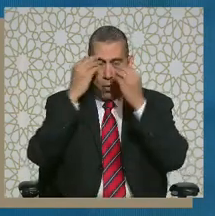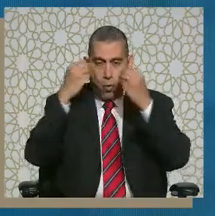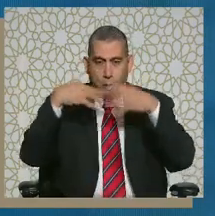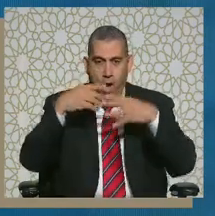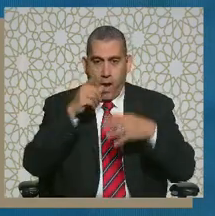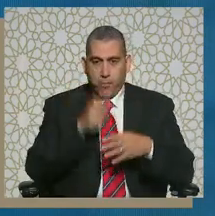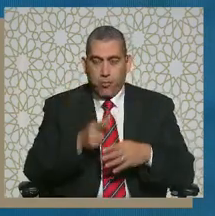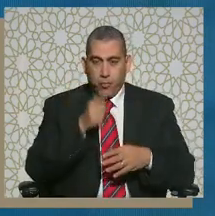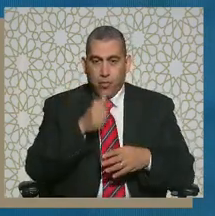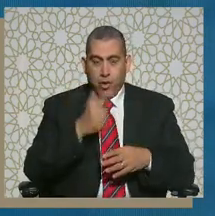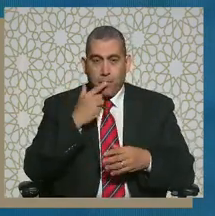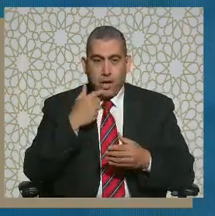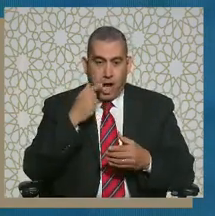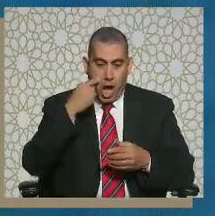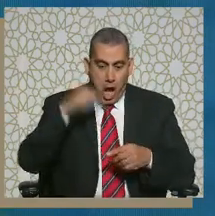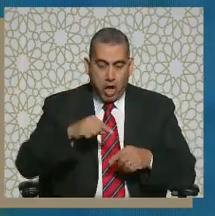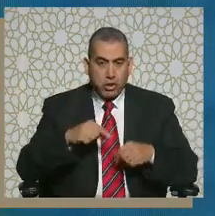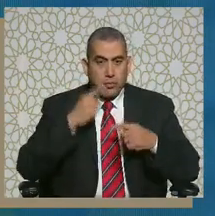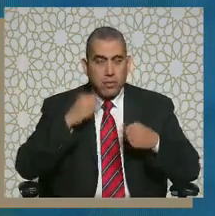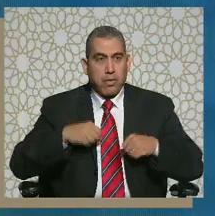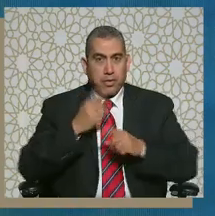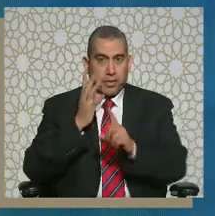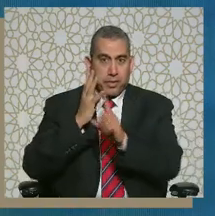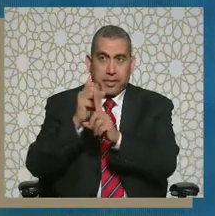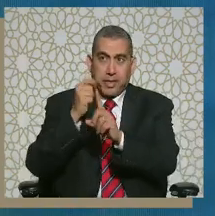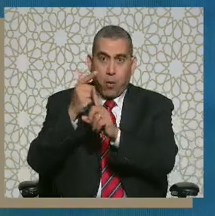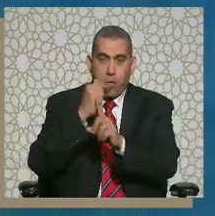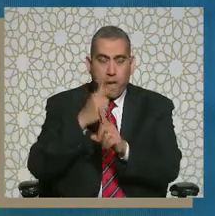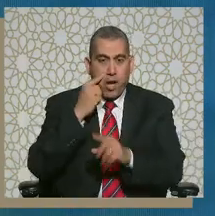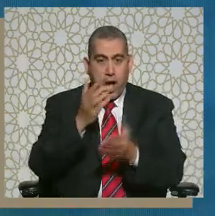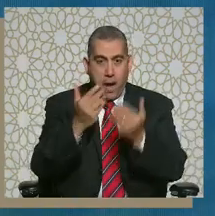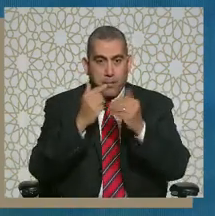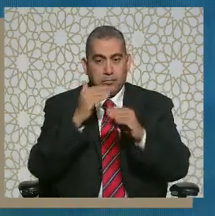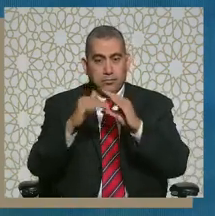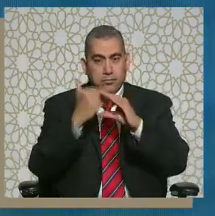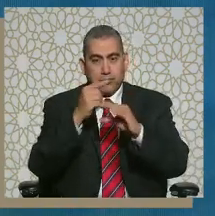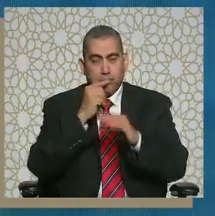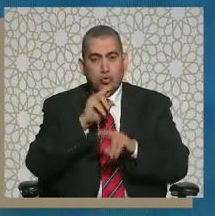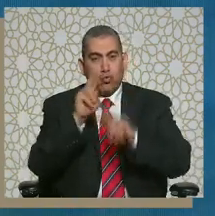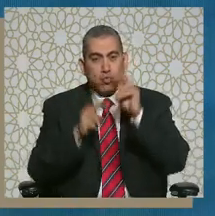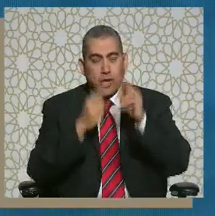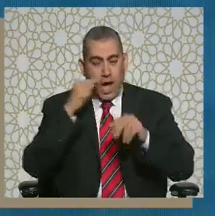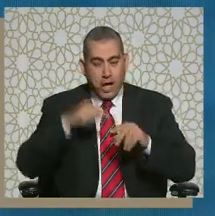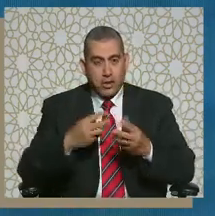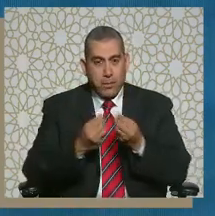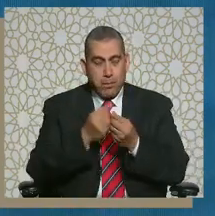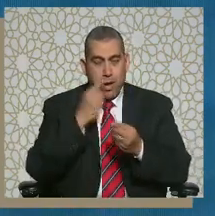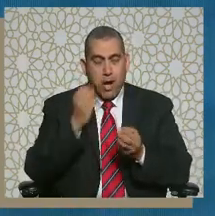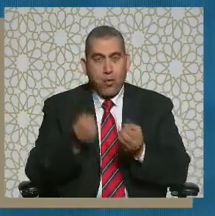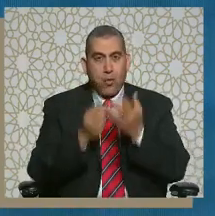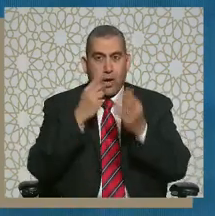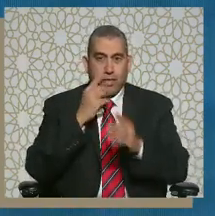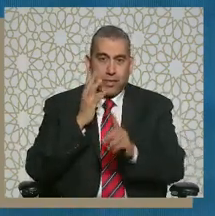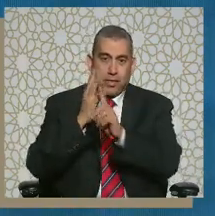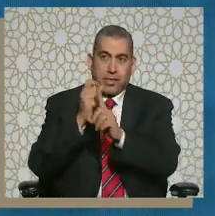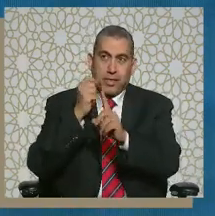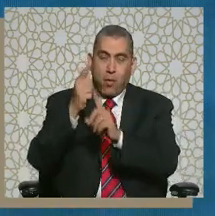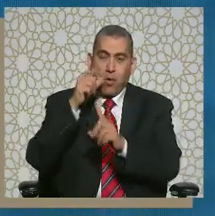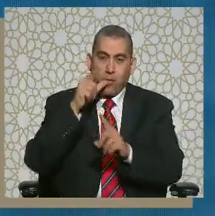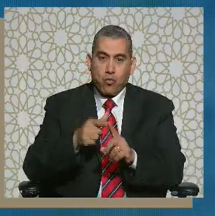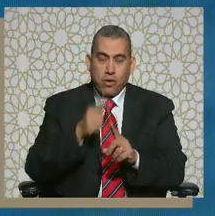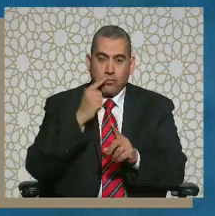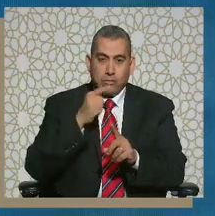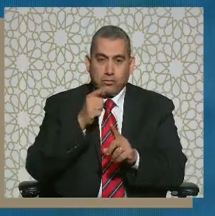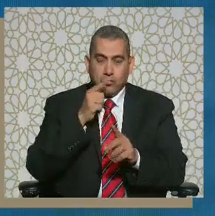بالتوكل واحكولنا عن تجربتكم بسلام التوكل خلينا نعيش مع بعض انوار وجمال مولانا وازاي